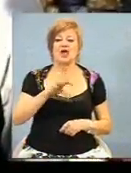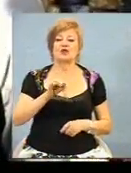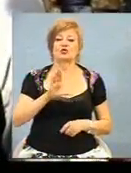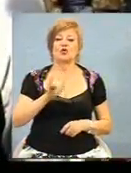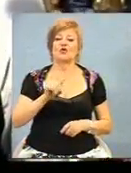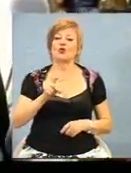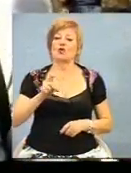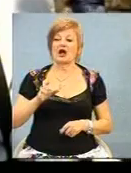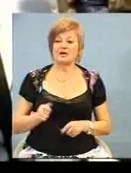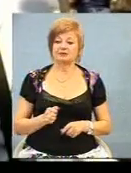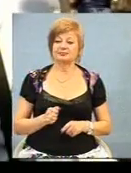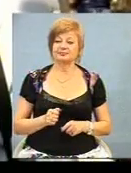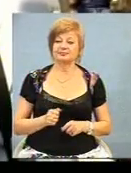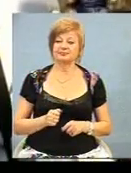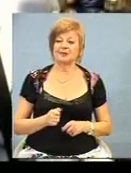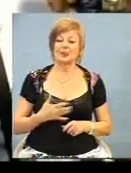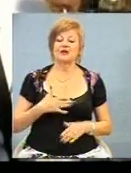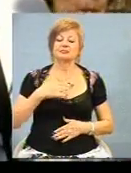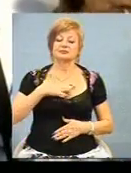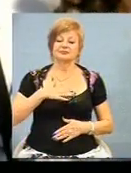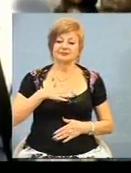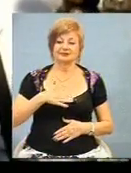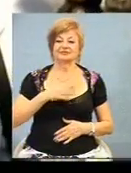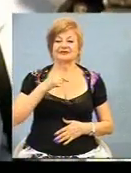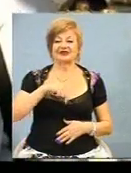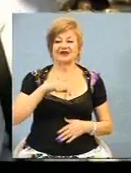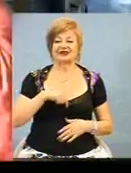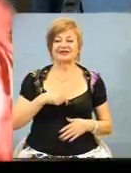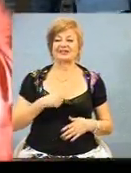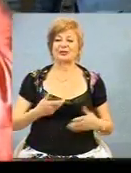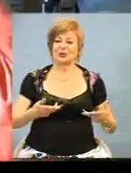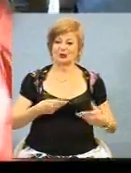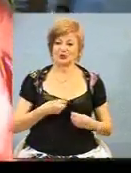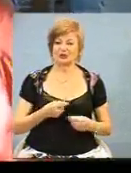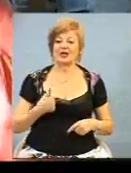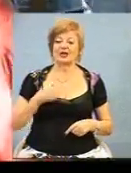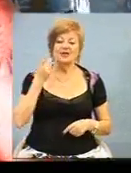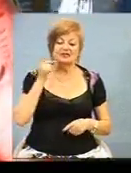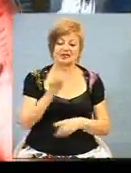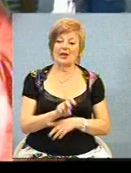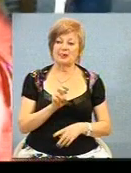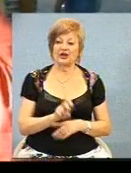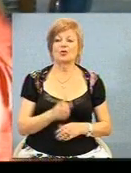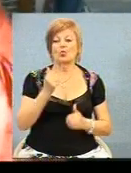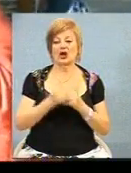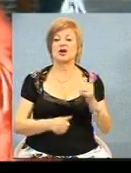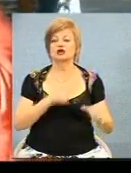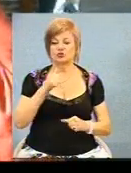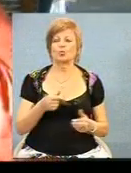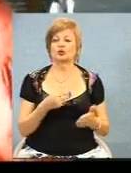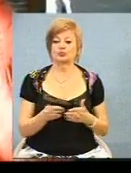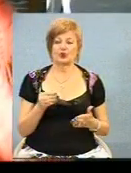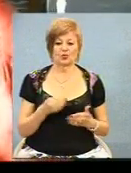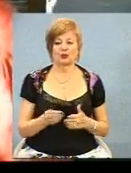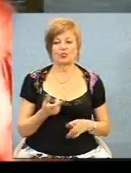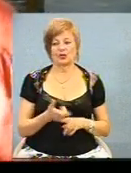просто це бальзам, бальзам, життєвий еліксир. Я завжди сюди приходжу, кожен рік, і дуже